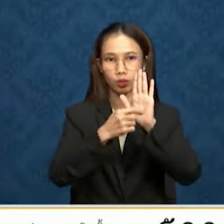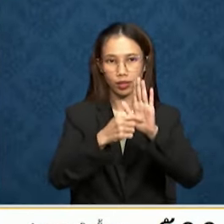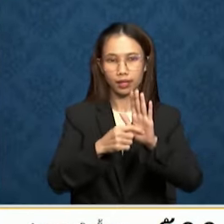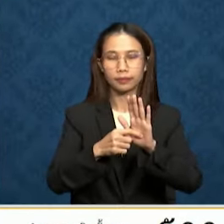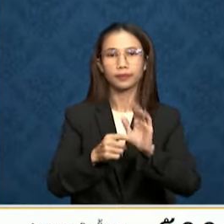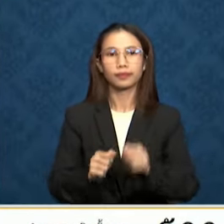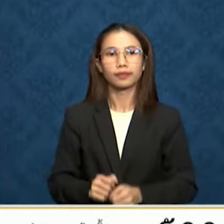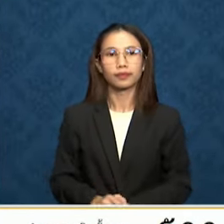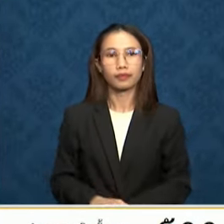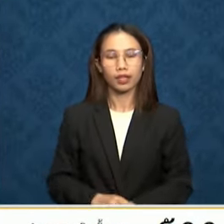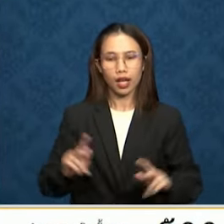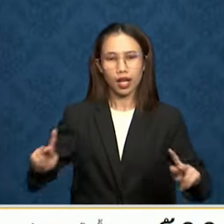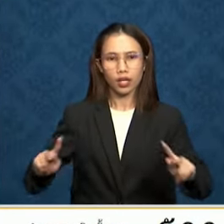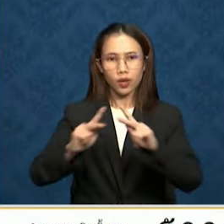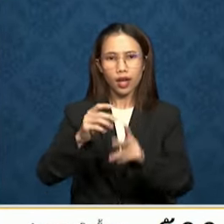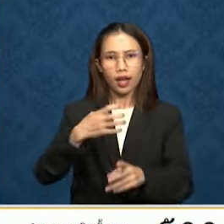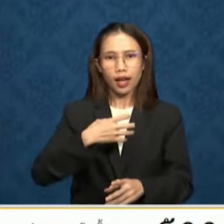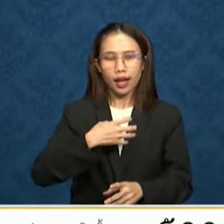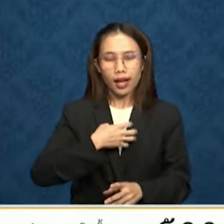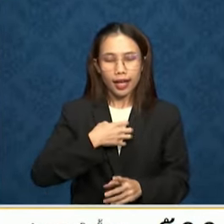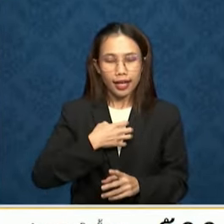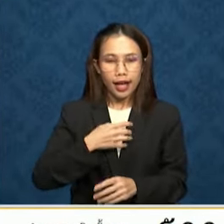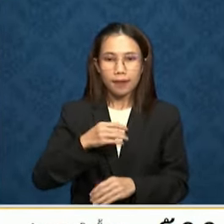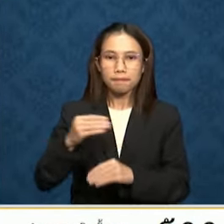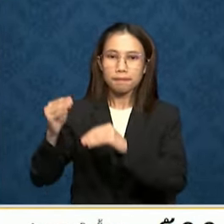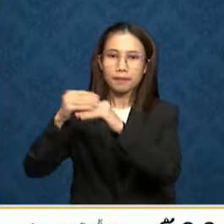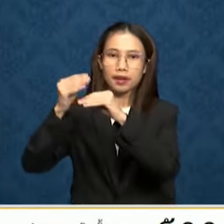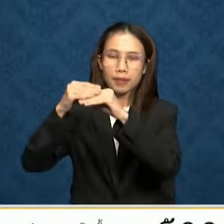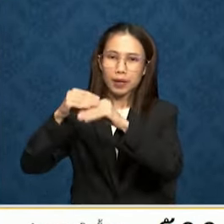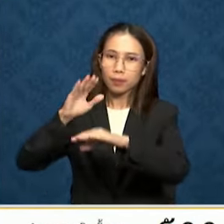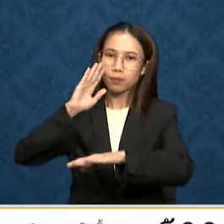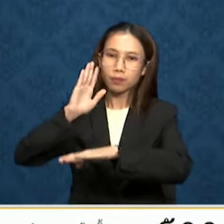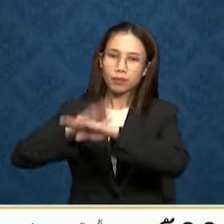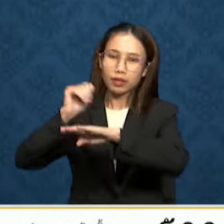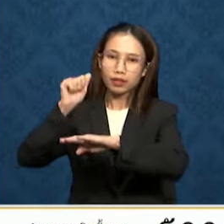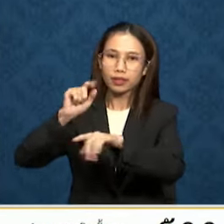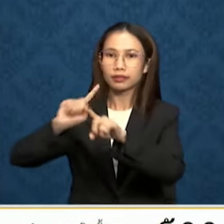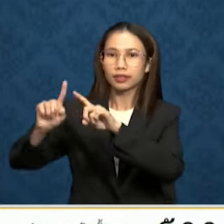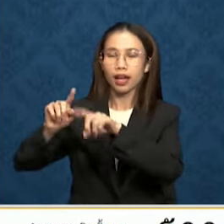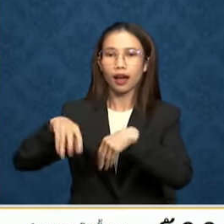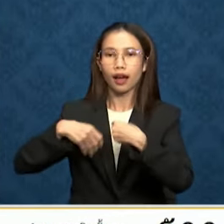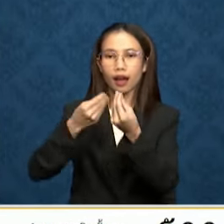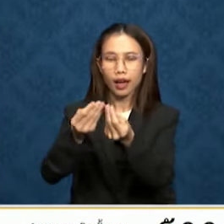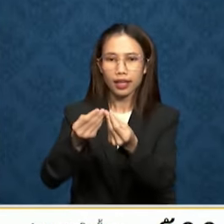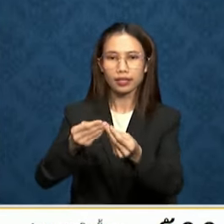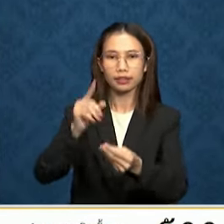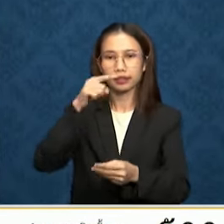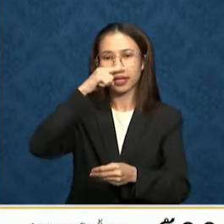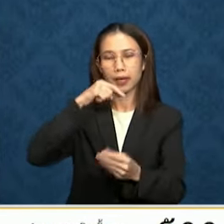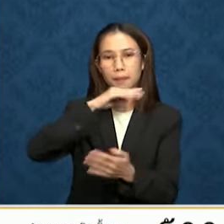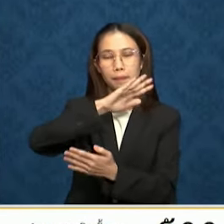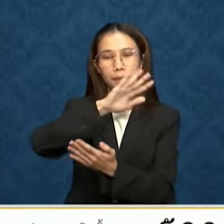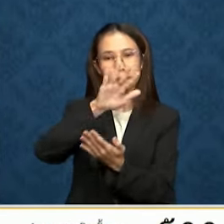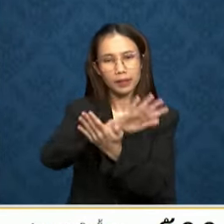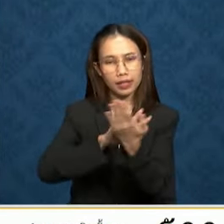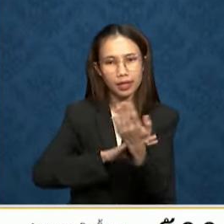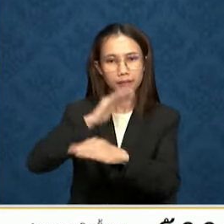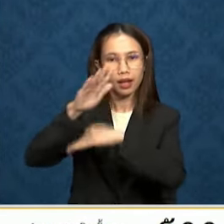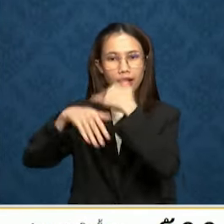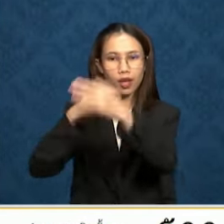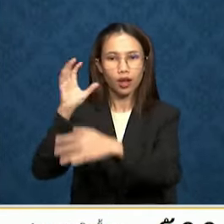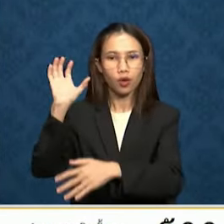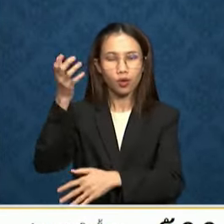เลยท่านอยากที่จะรีสกิลนะคะอัพสกิลโอ้โหใหญ่โตให้ประเทศไทยเท่าทันโลกค่ะแต่